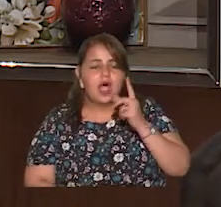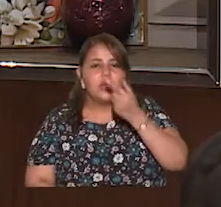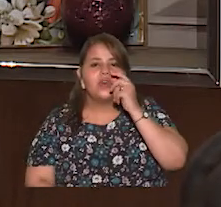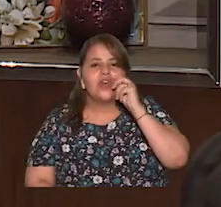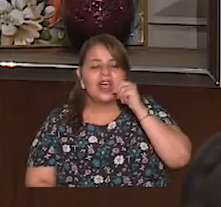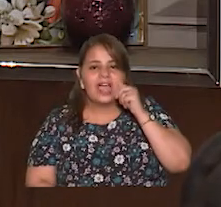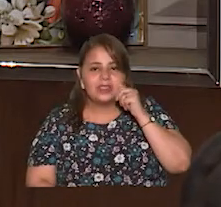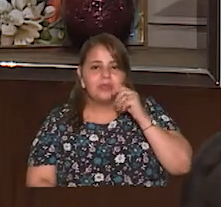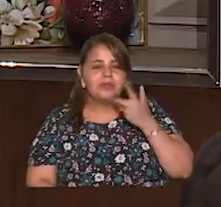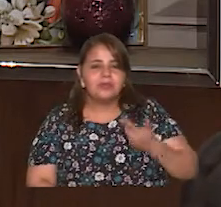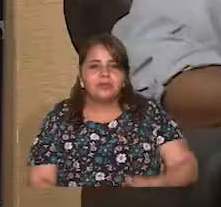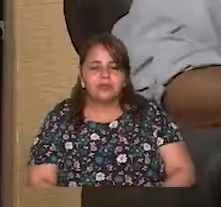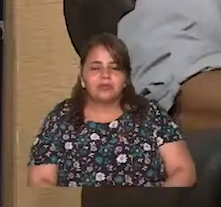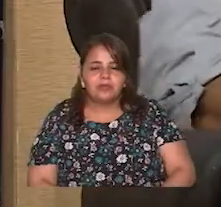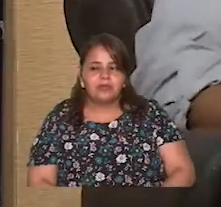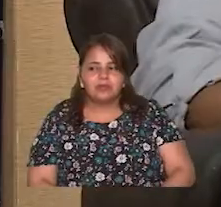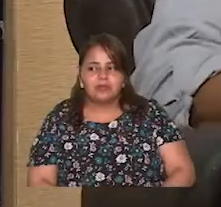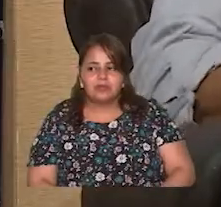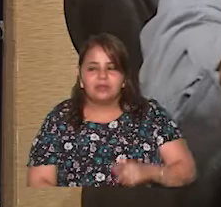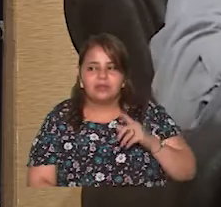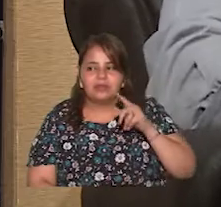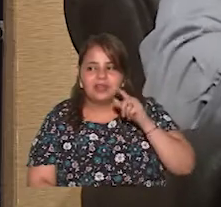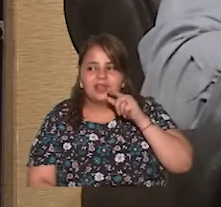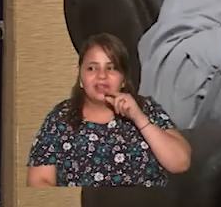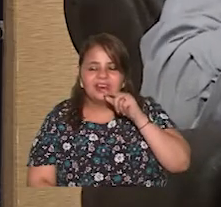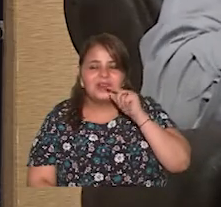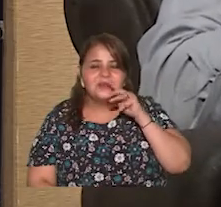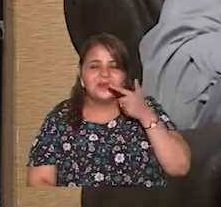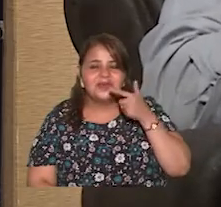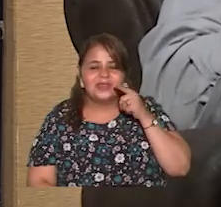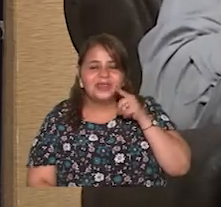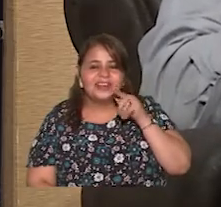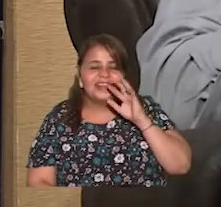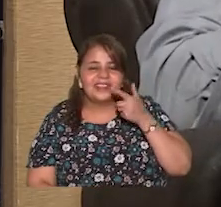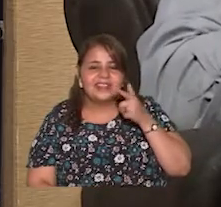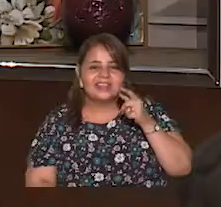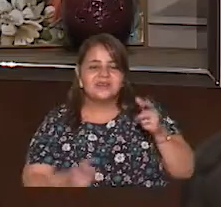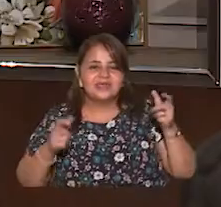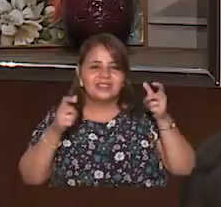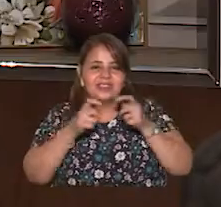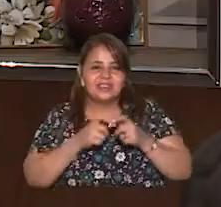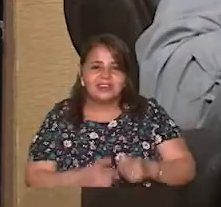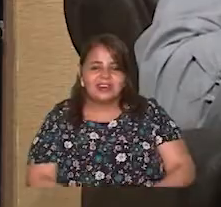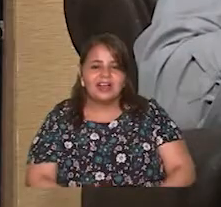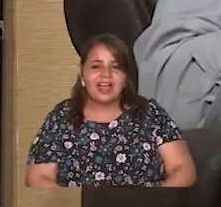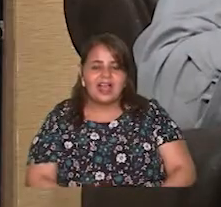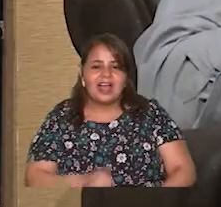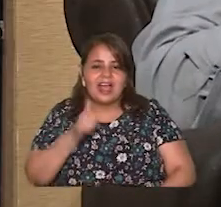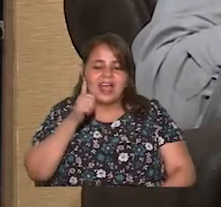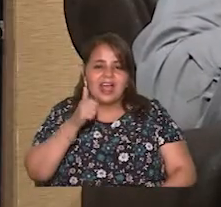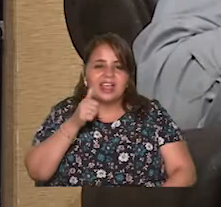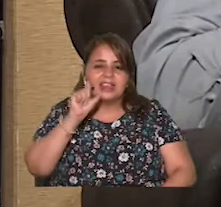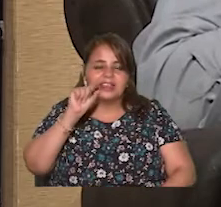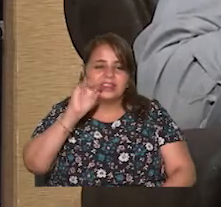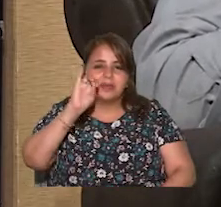ممكن نقول إيه؟ يعني بصي ما تخلينيش انا دايما، انا عندي فكره دايما لا من الناحيه الاجتماعيه، من الناحيه انا من الناحيه الاجتماعيه ما يسيبهاش